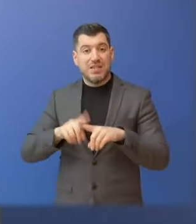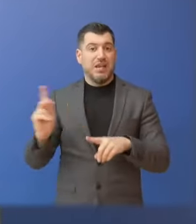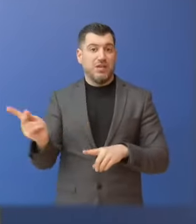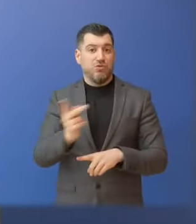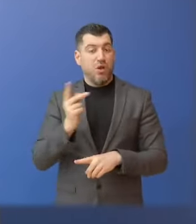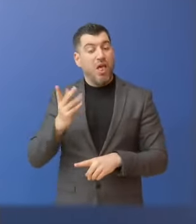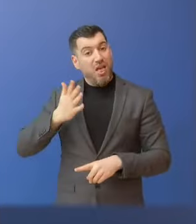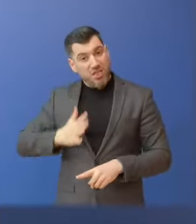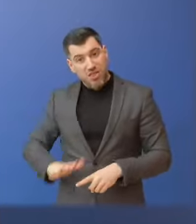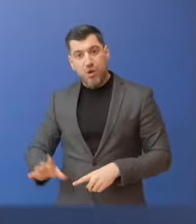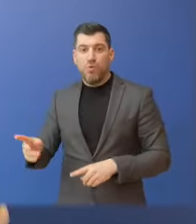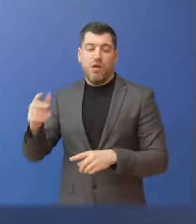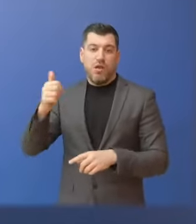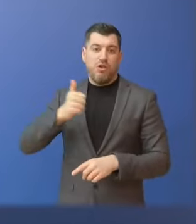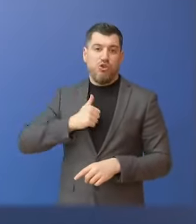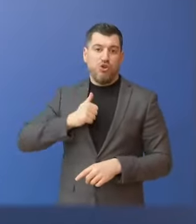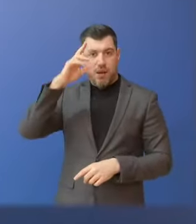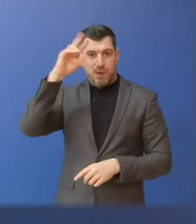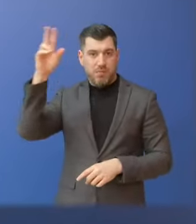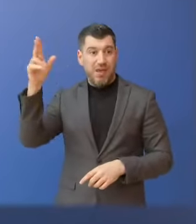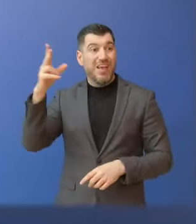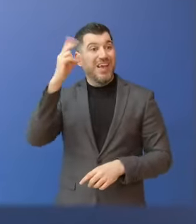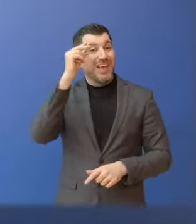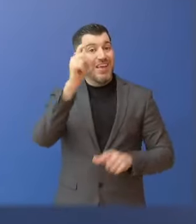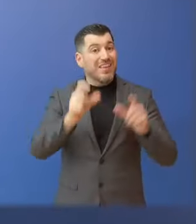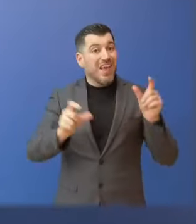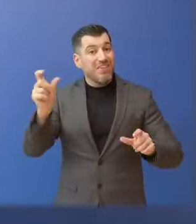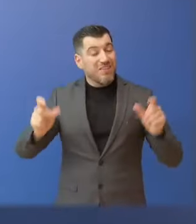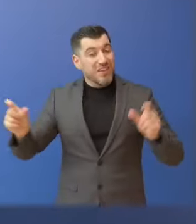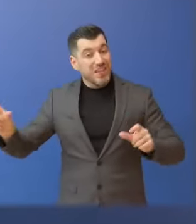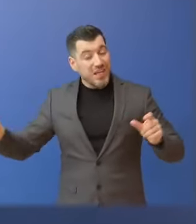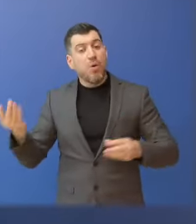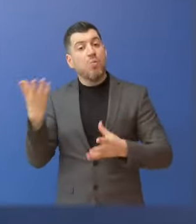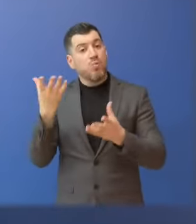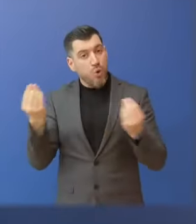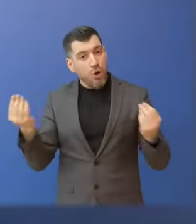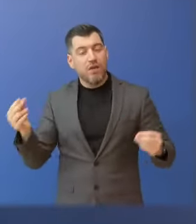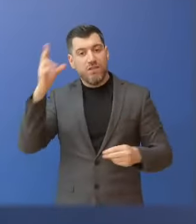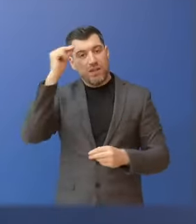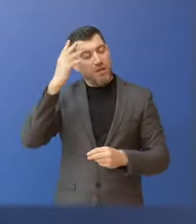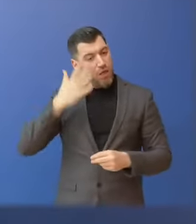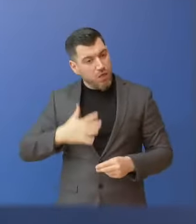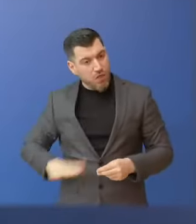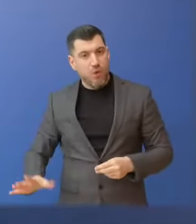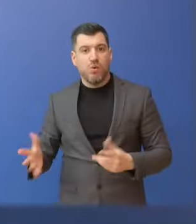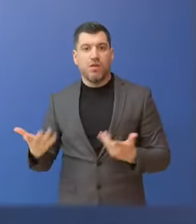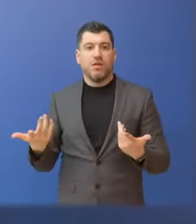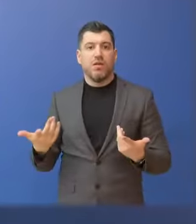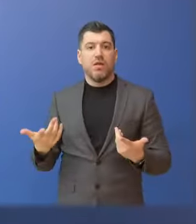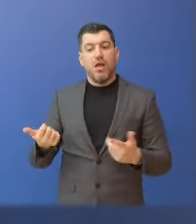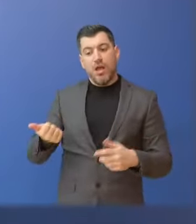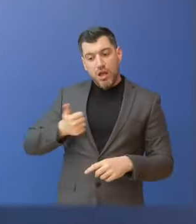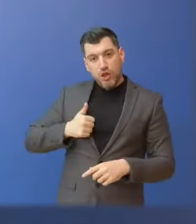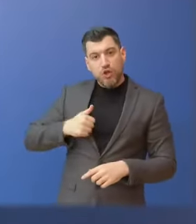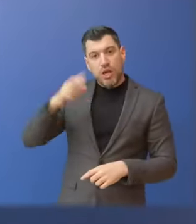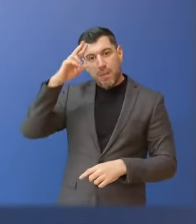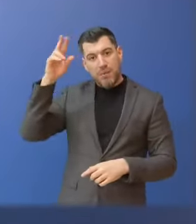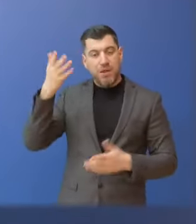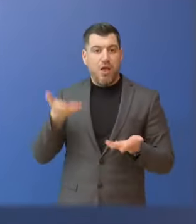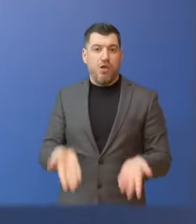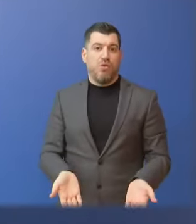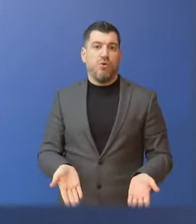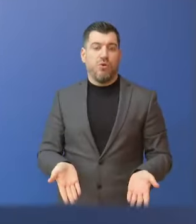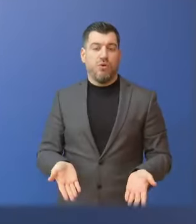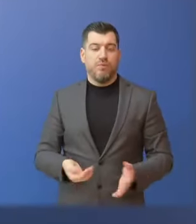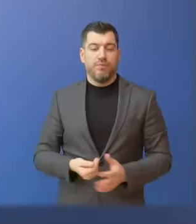κοινωνίας αυτό θέλουν και οι φοιτητές ο συντριπτική πλουσία των φοιτητών και των δημοσίων πανεπιστημίων αυτό έχει δείξει εμπειρία σε